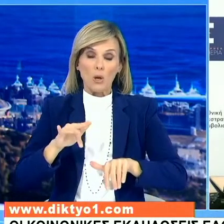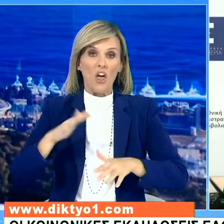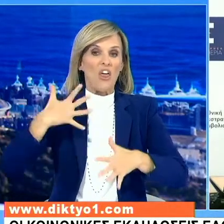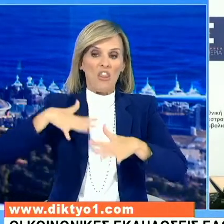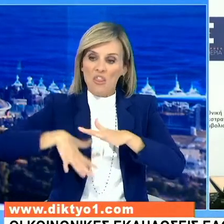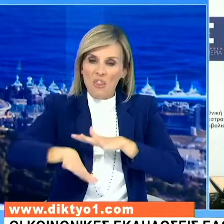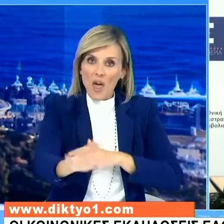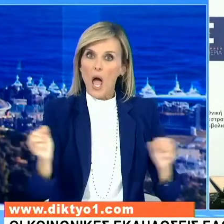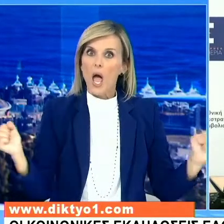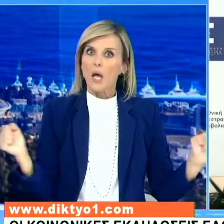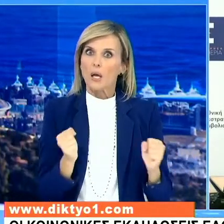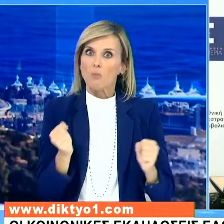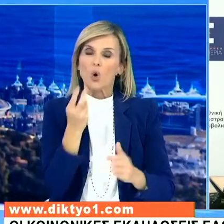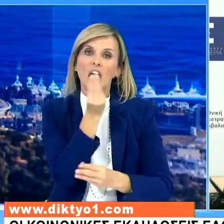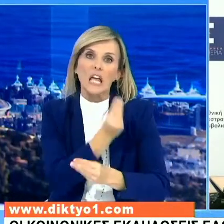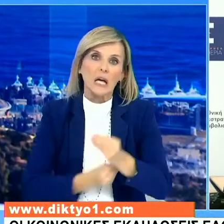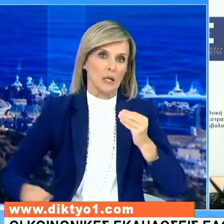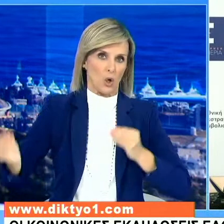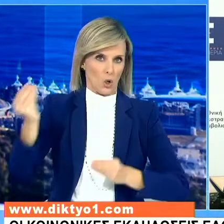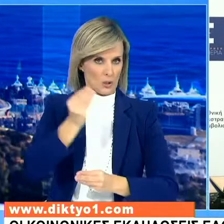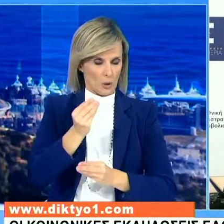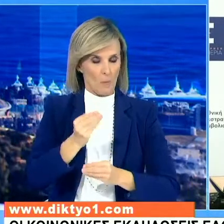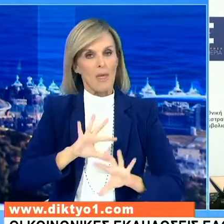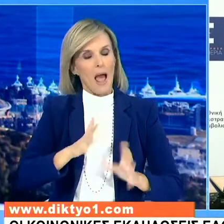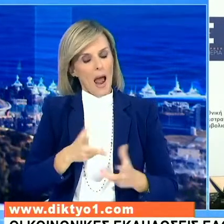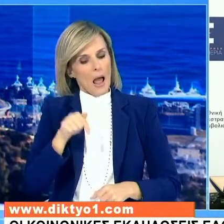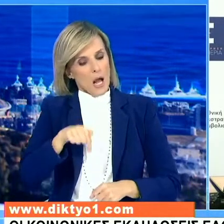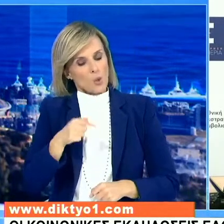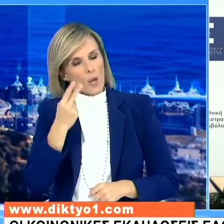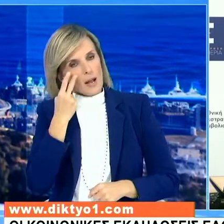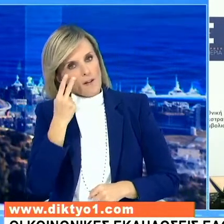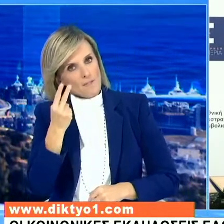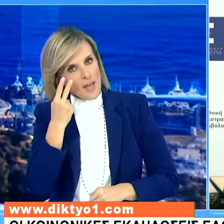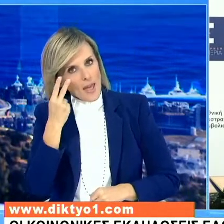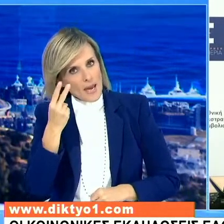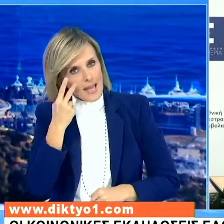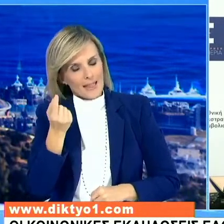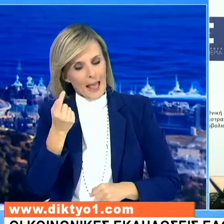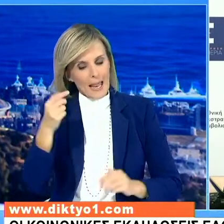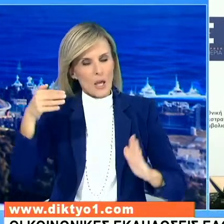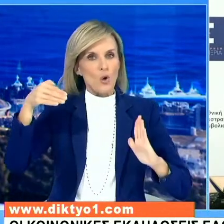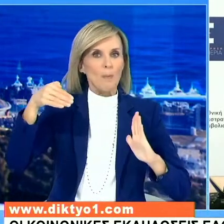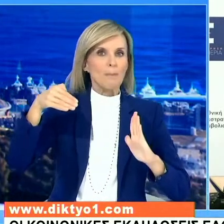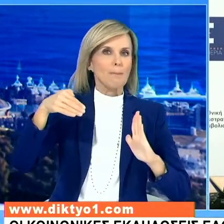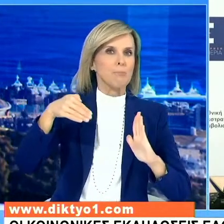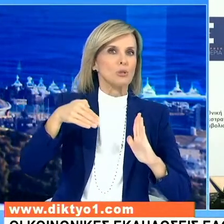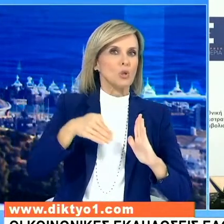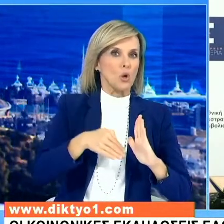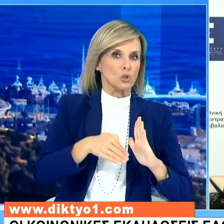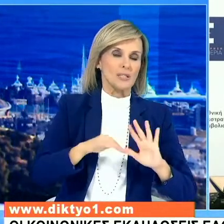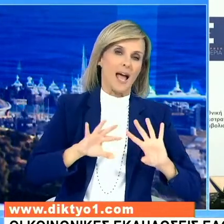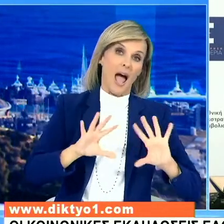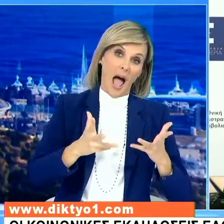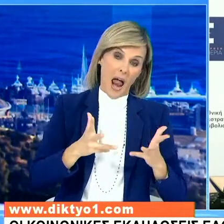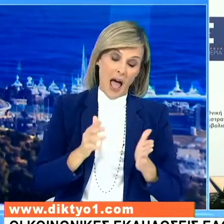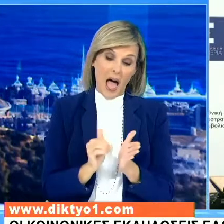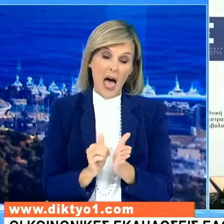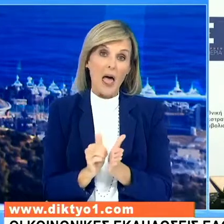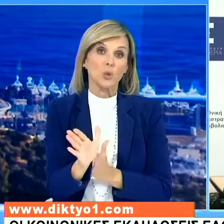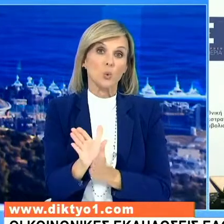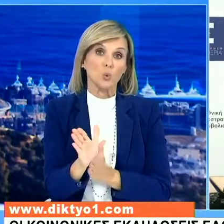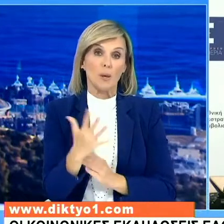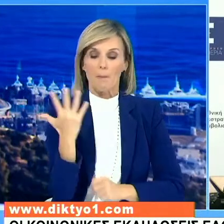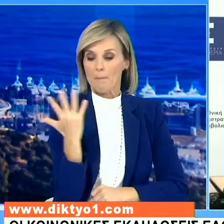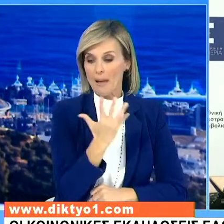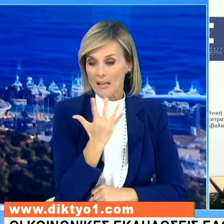COVID εμφανίζει μια πτωτική τάση, μια ήπια πτωτική τάση, με εξαίρεση και πάλι την ηλικιακή ομάδα των 55 έως 64